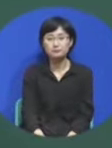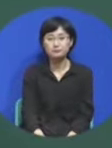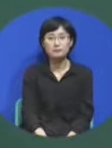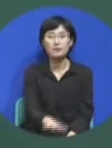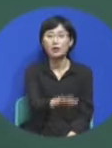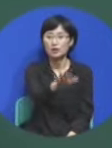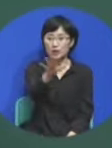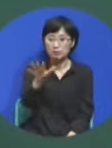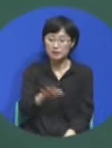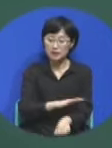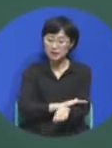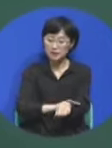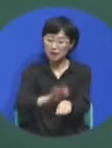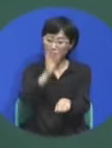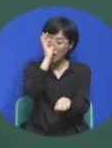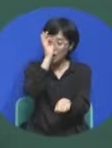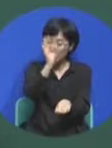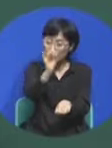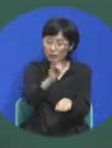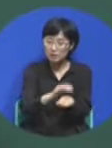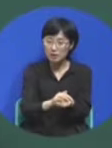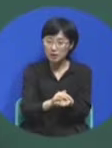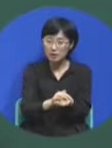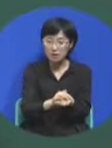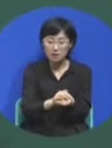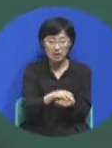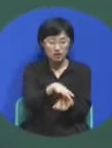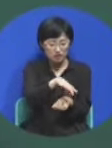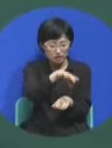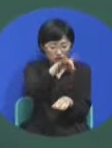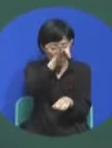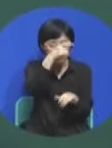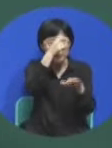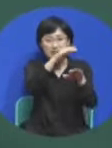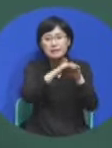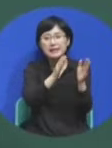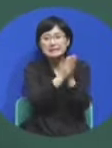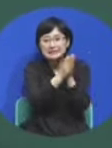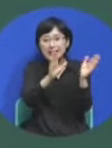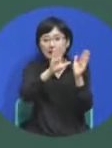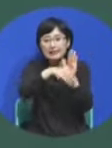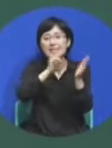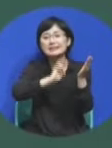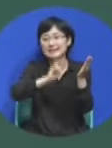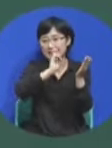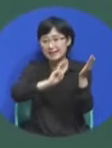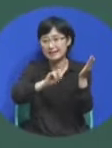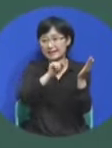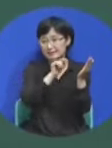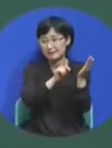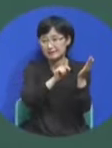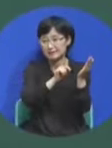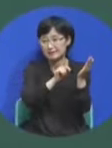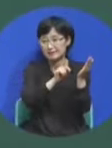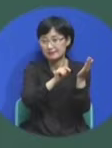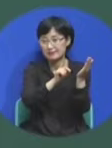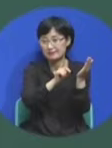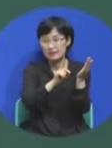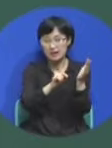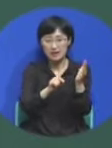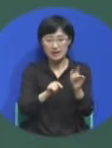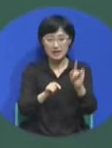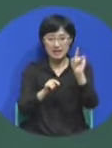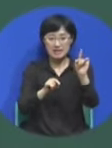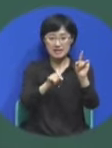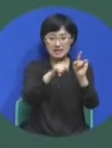讲道结束之后唱一首赞美，然后最后部分也会唱一首赞美. 여러분이 이제 잘 보시면. 맨 처음에 예배를 시작하자마자 부르는 찬송을 제가 늘